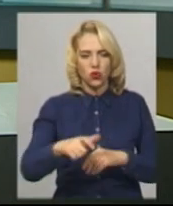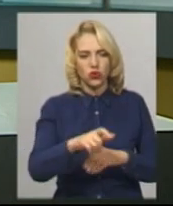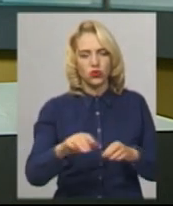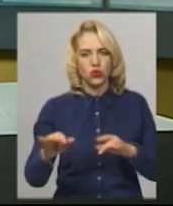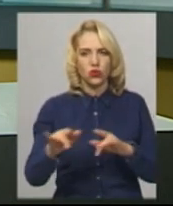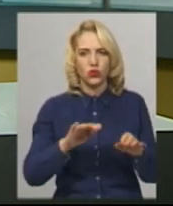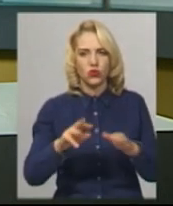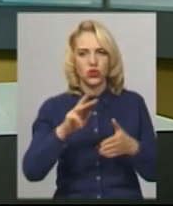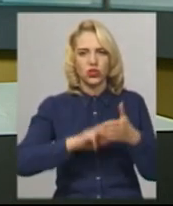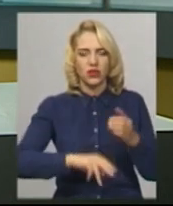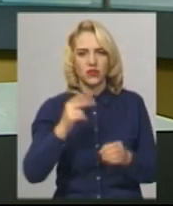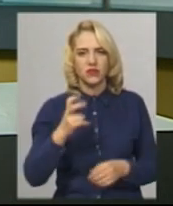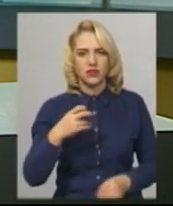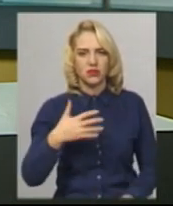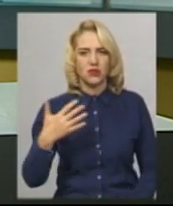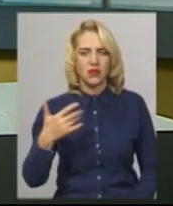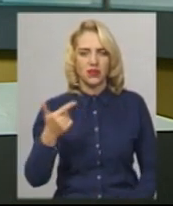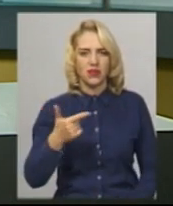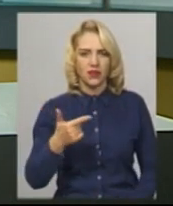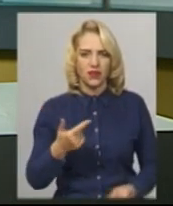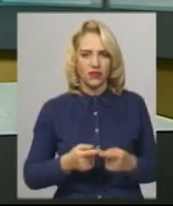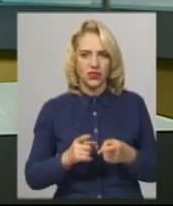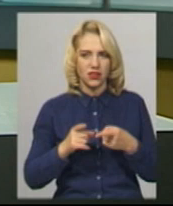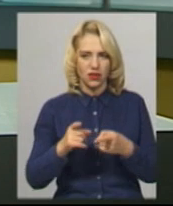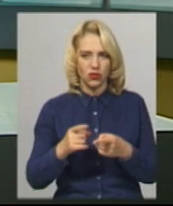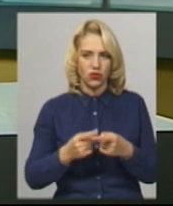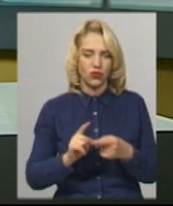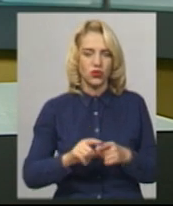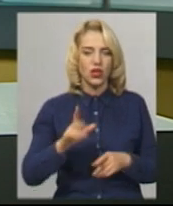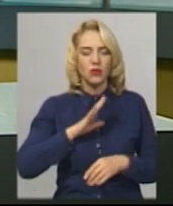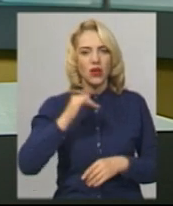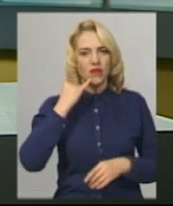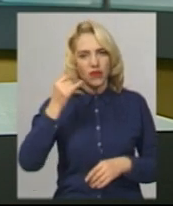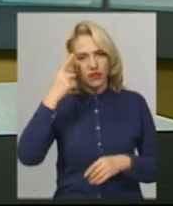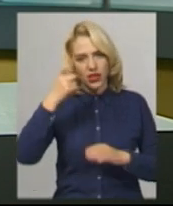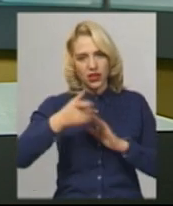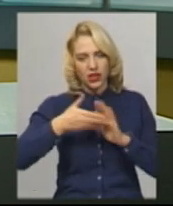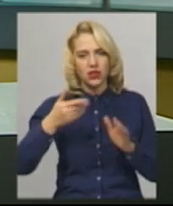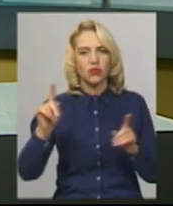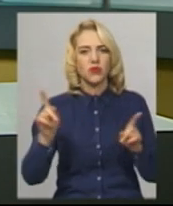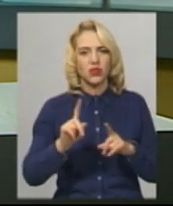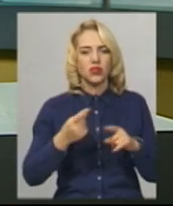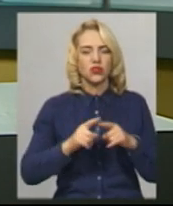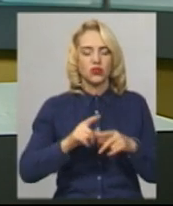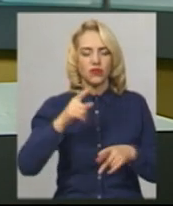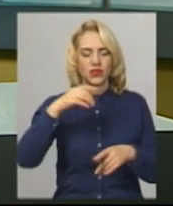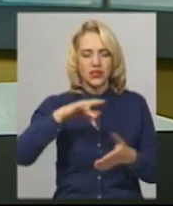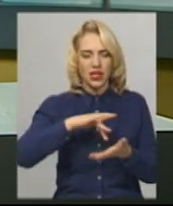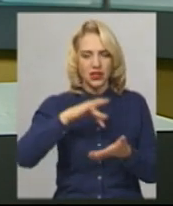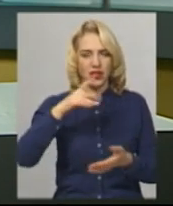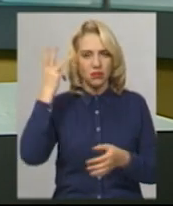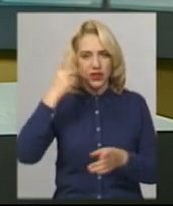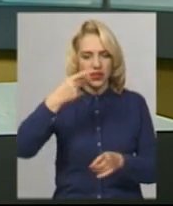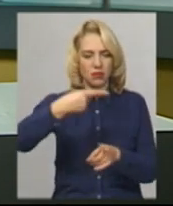255 гривень. Нагадаю, 8 жовтня до патрульної поліції надійшов виклик про те, що в центрі Хмельницького на перехресті вулиць Подільська